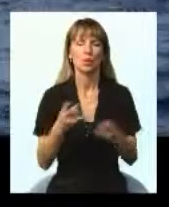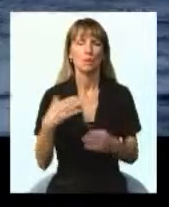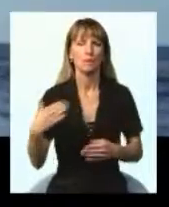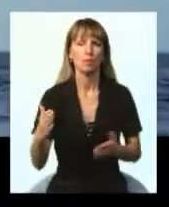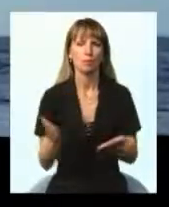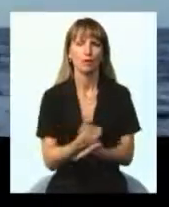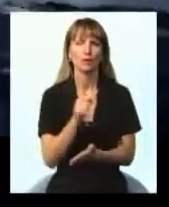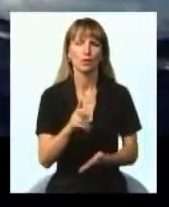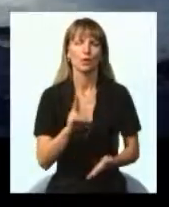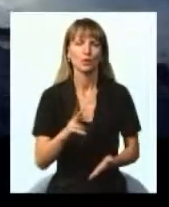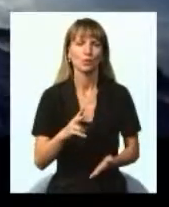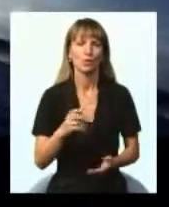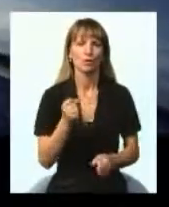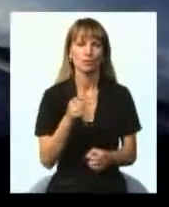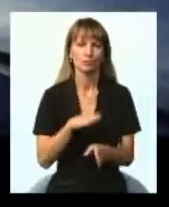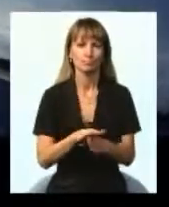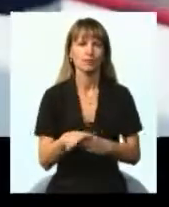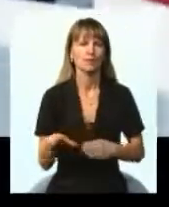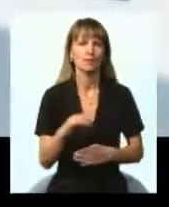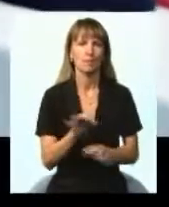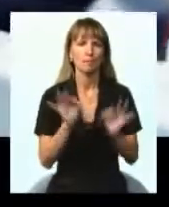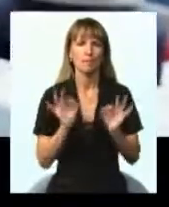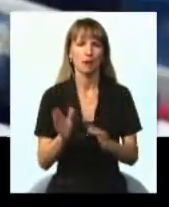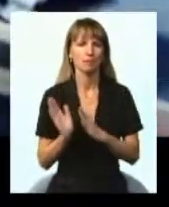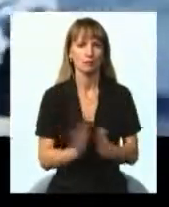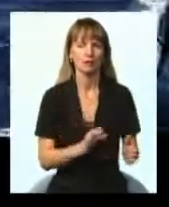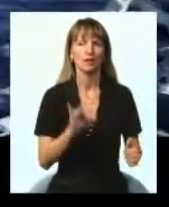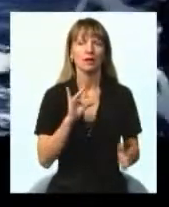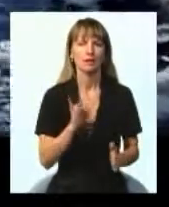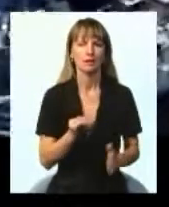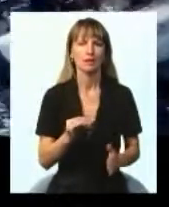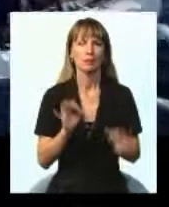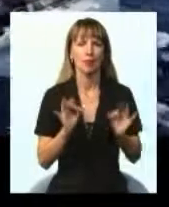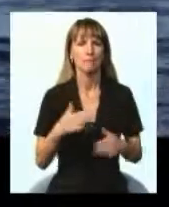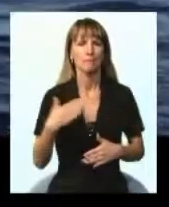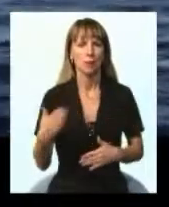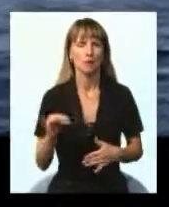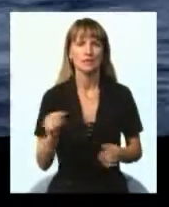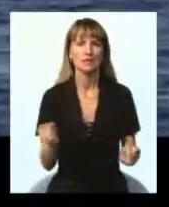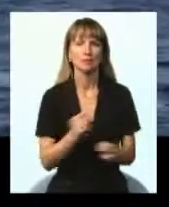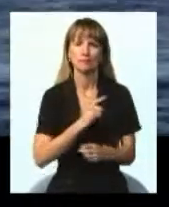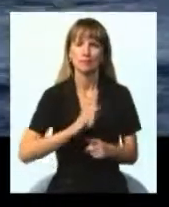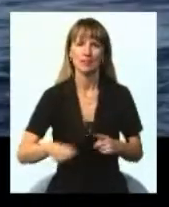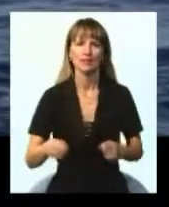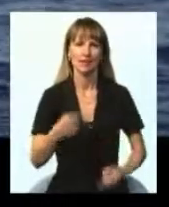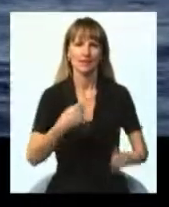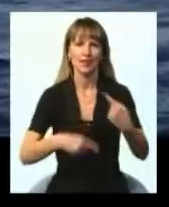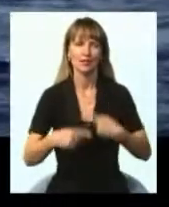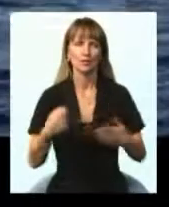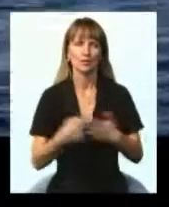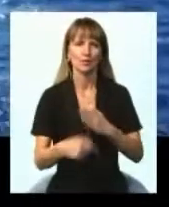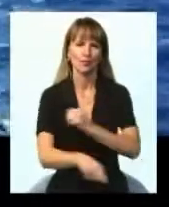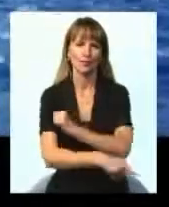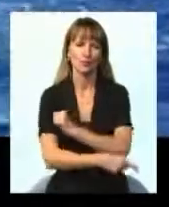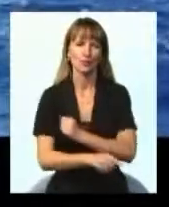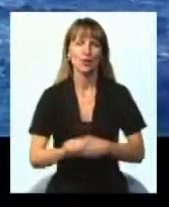Перемагає той, хто пройде всі бої в правильній послідовності і з правильного боку, і швидше за інших прийде до фінішу.